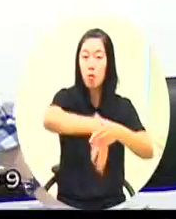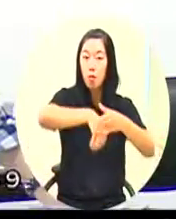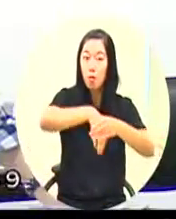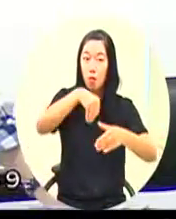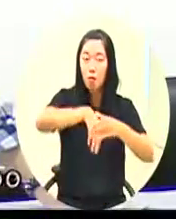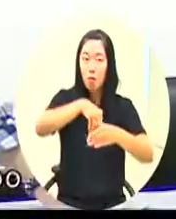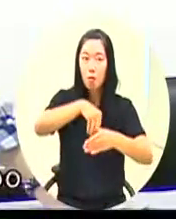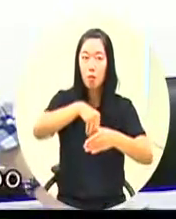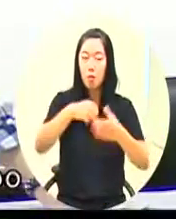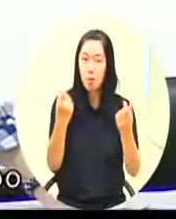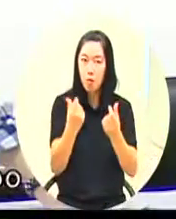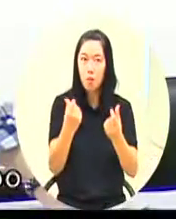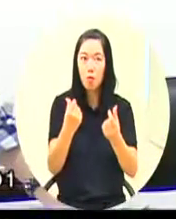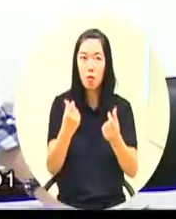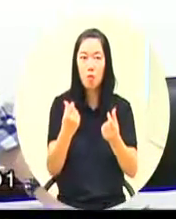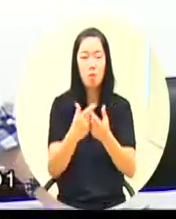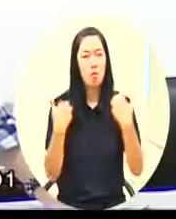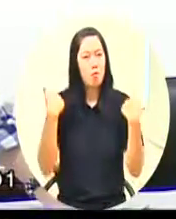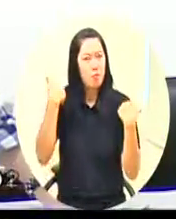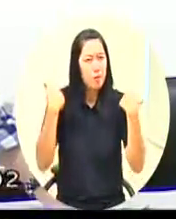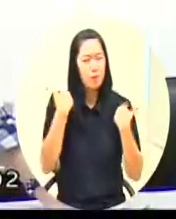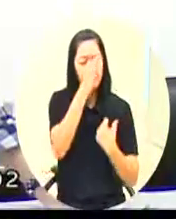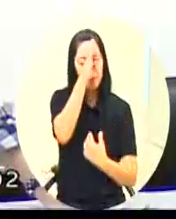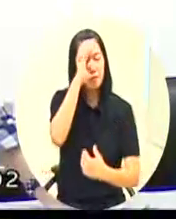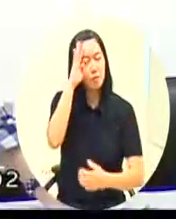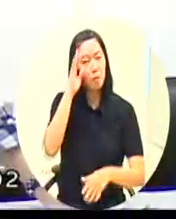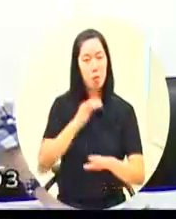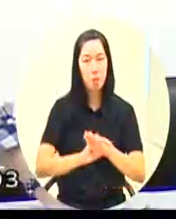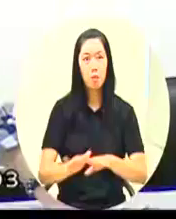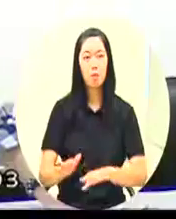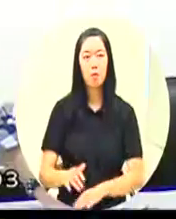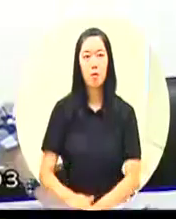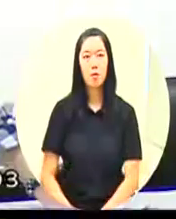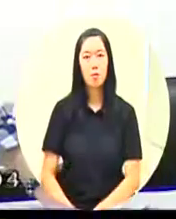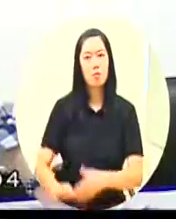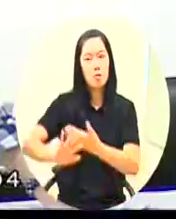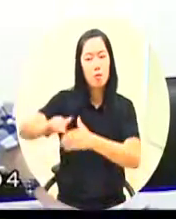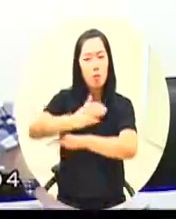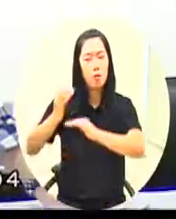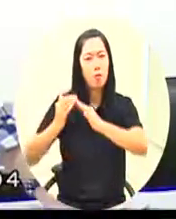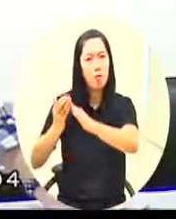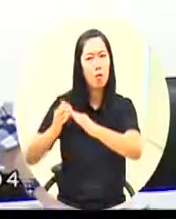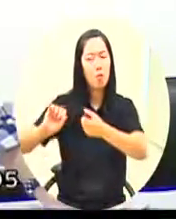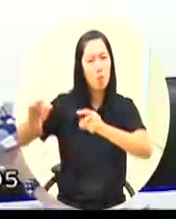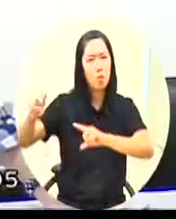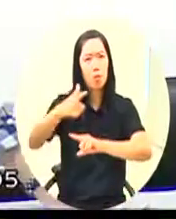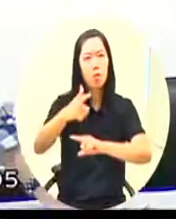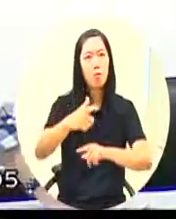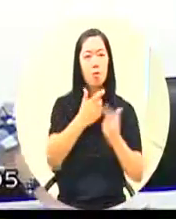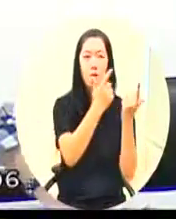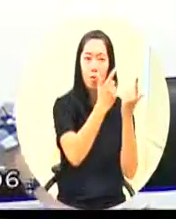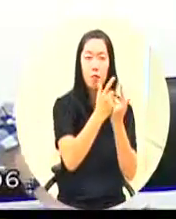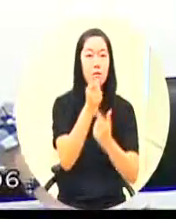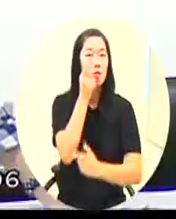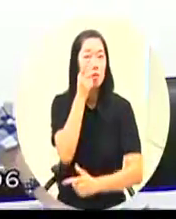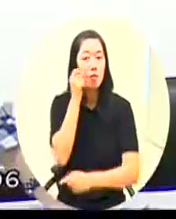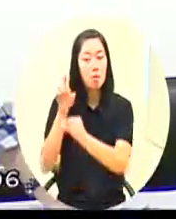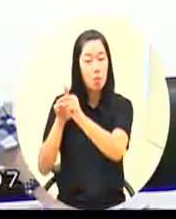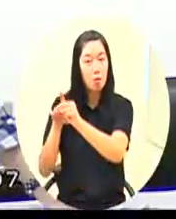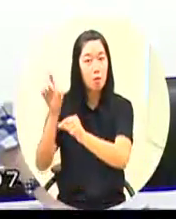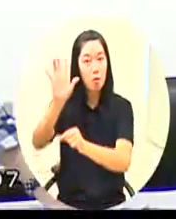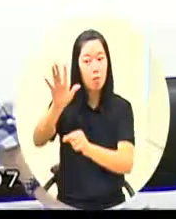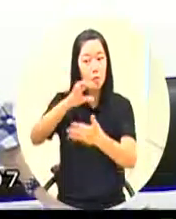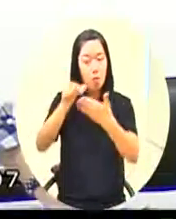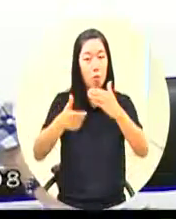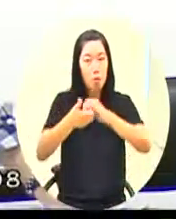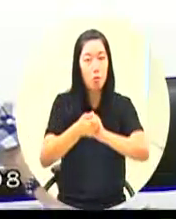那个超级忙碌期哦，因为我们不像外县市，其他的县市，台北、台南、台中，他们有的会规定一个